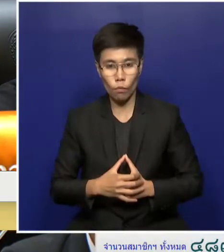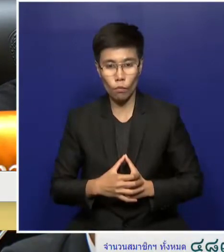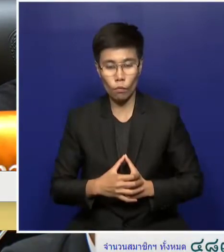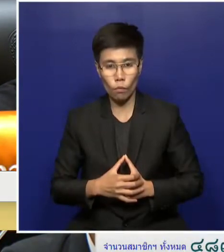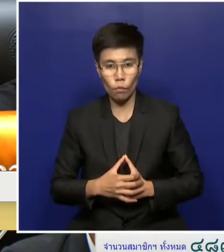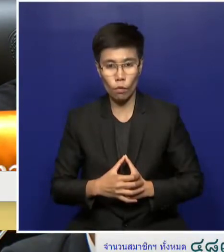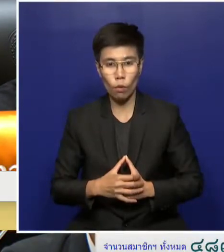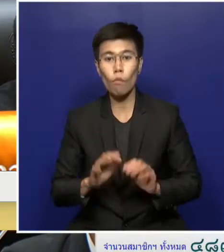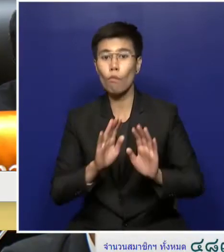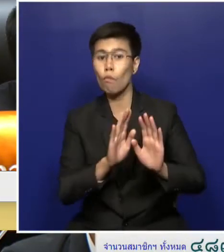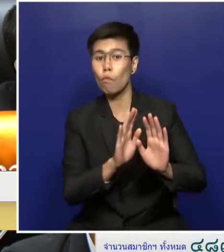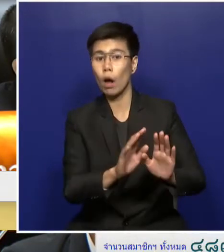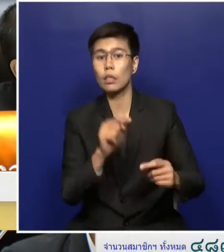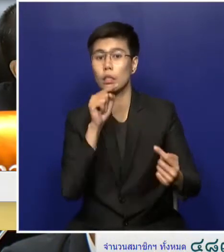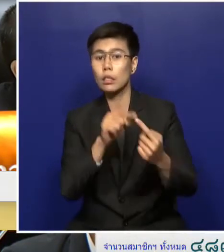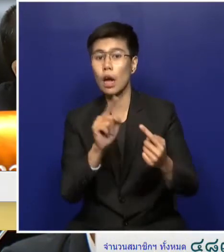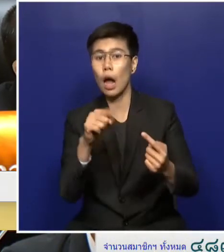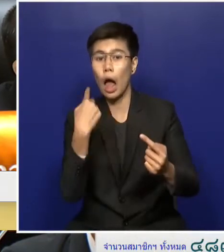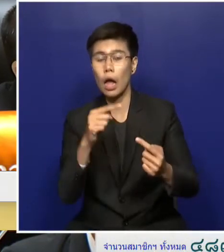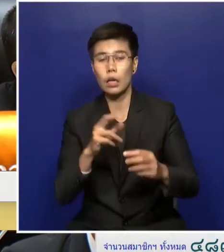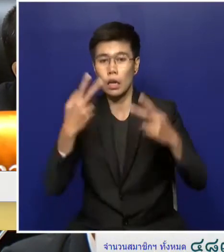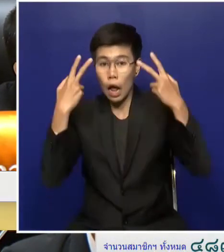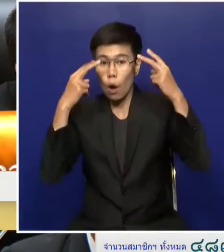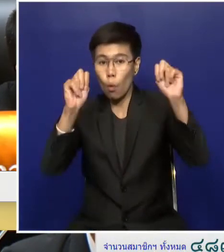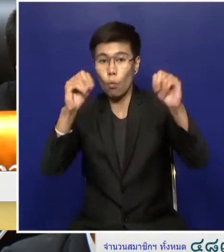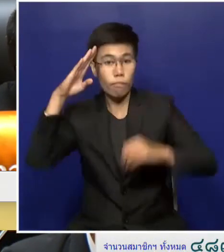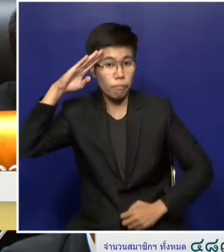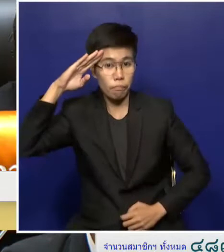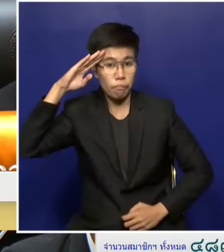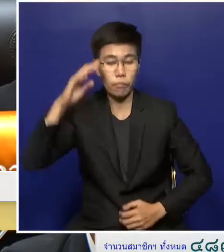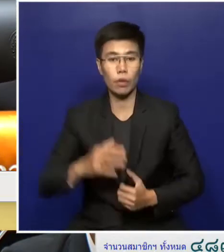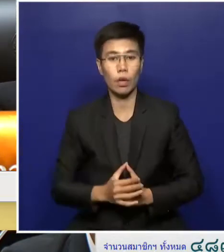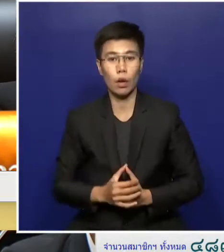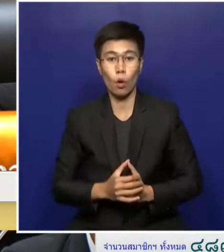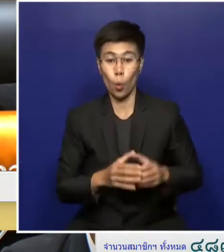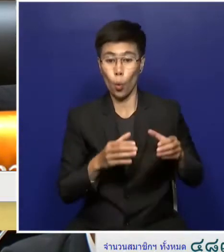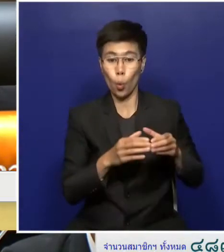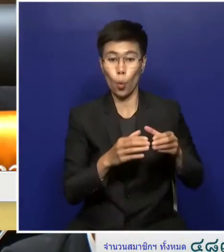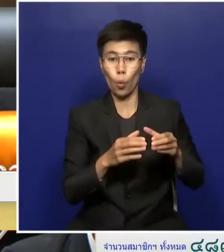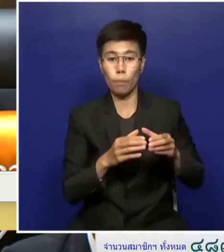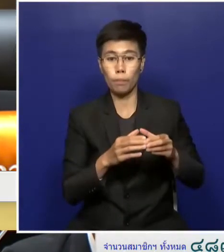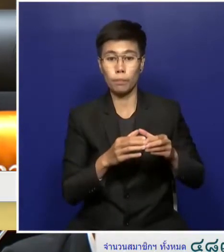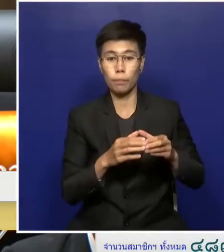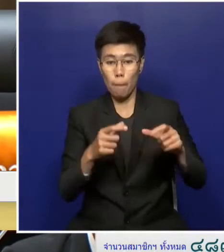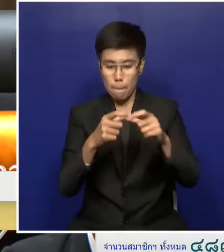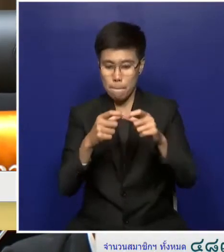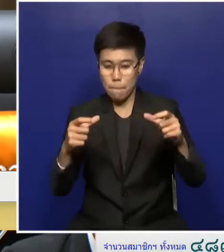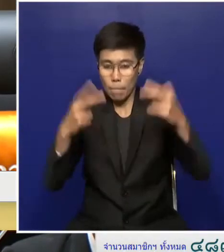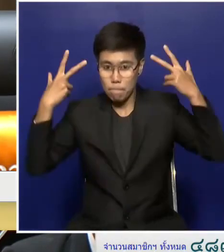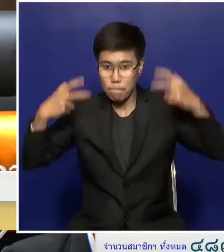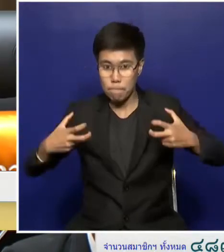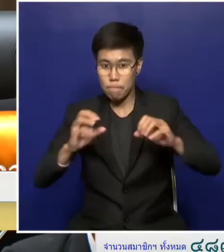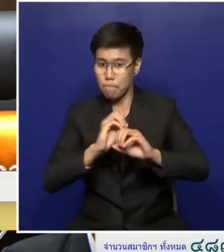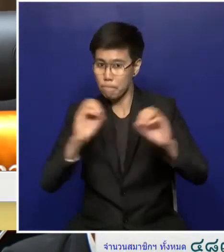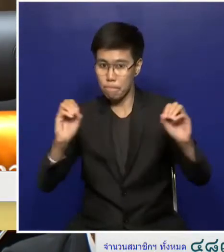แรกเป็นฝากไปถึงนายกรัฐมนตรีครับเป็นเรื่องเกี่ยวกับคนไร้สัญชาติและคนไร้รัฐครับทานครับตามพรบ